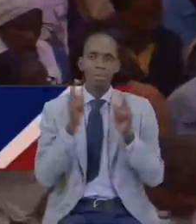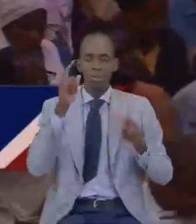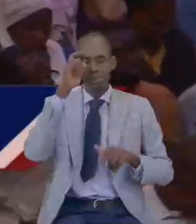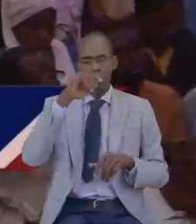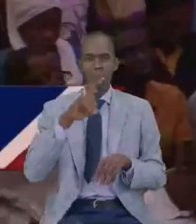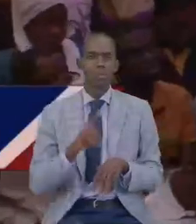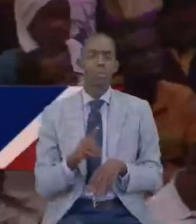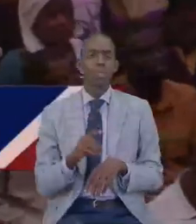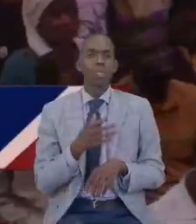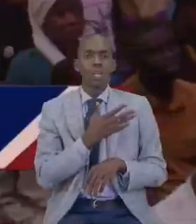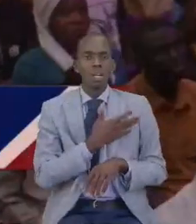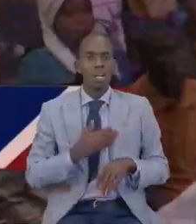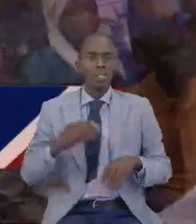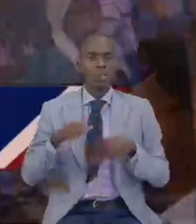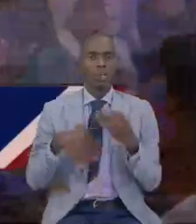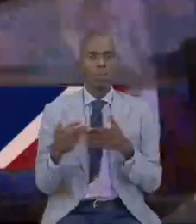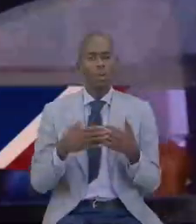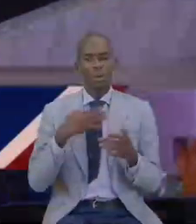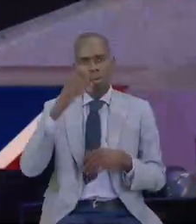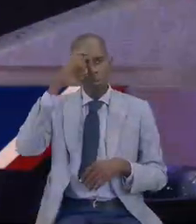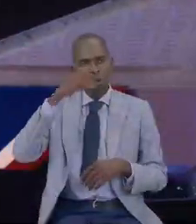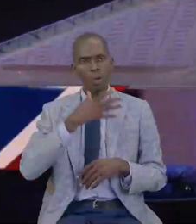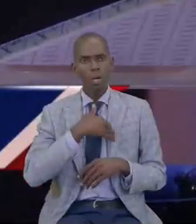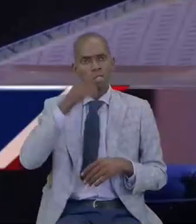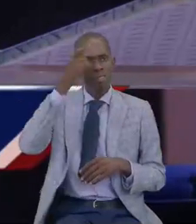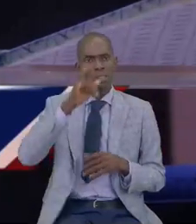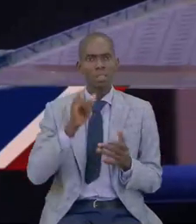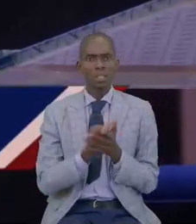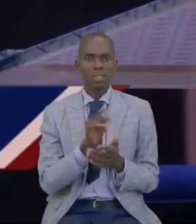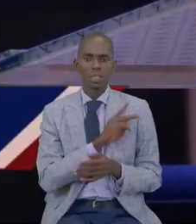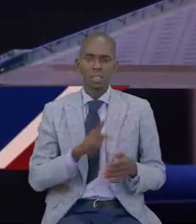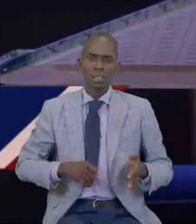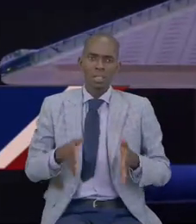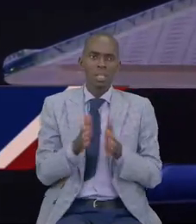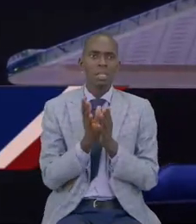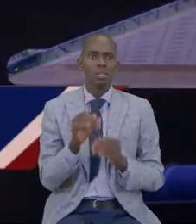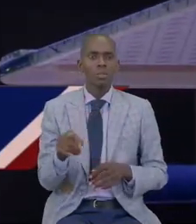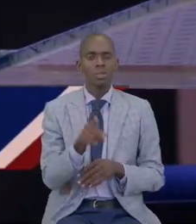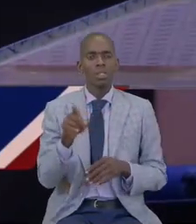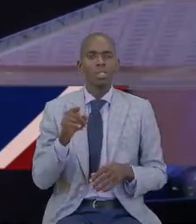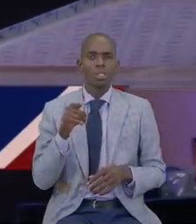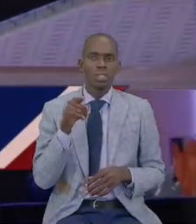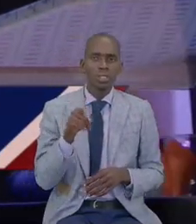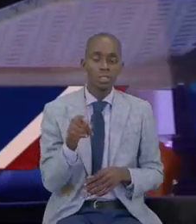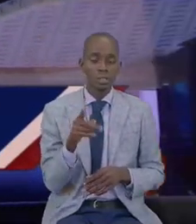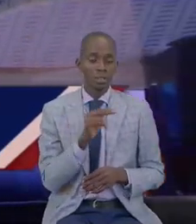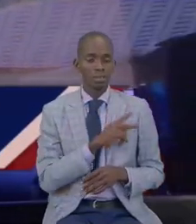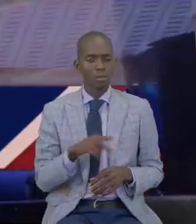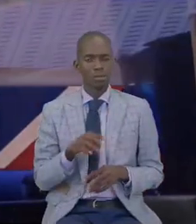qui réclamaient de la sagesse et de l'intelligence sur lesquels le roi les interrogeait, il dit,